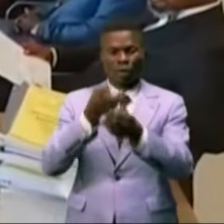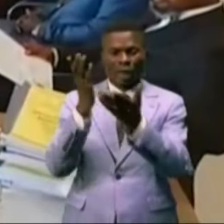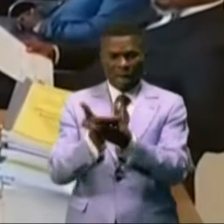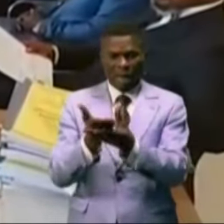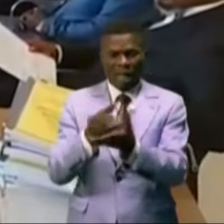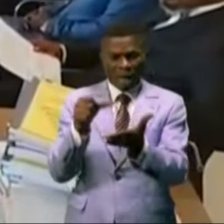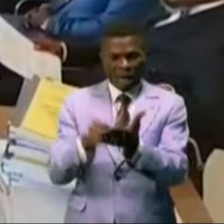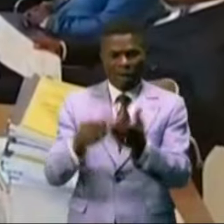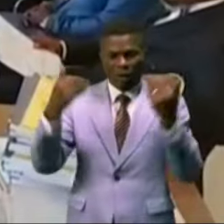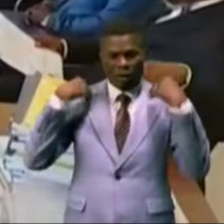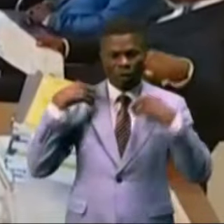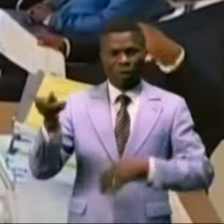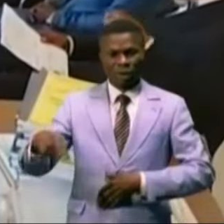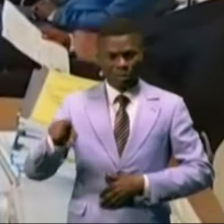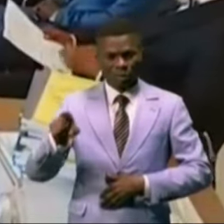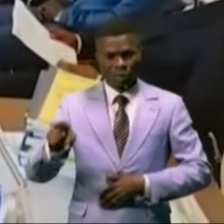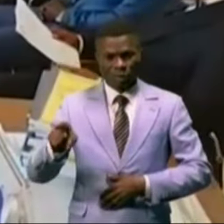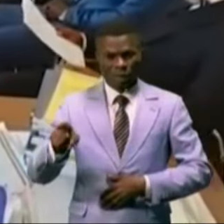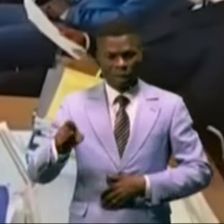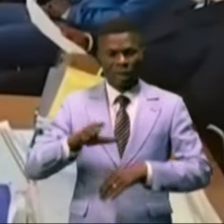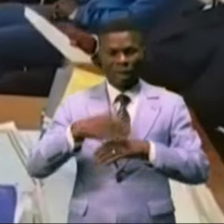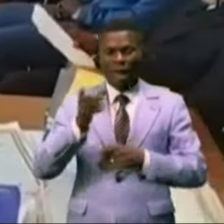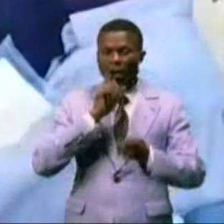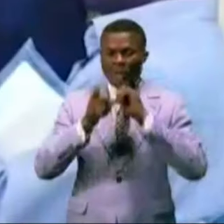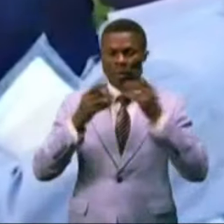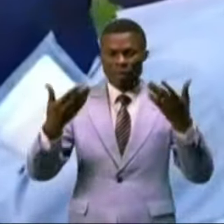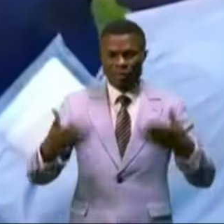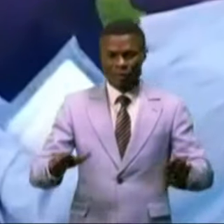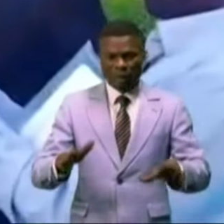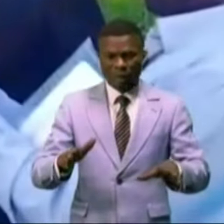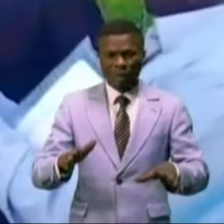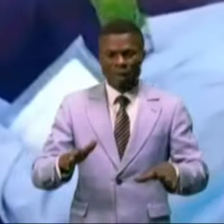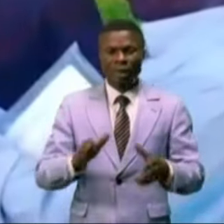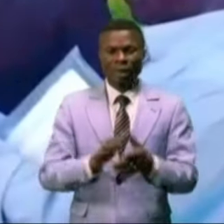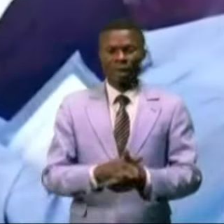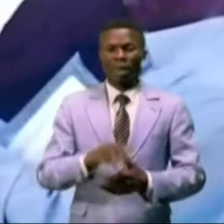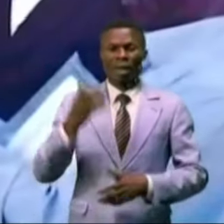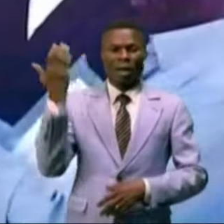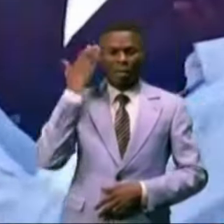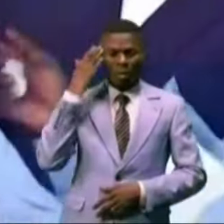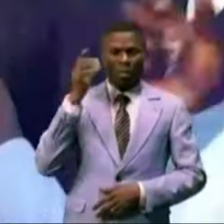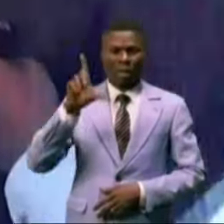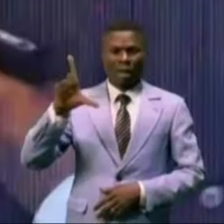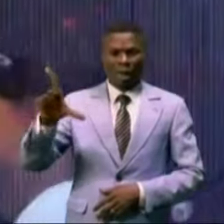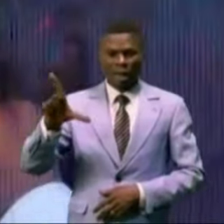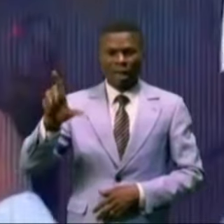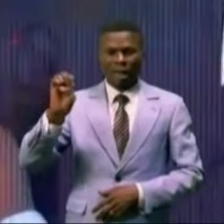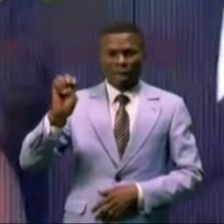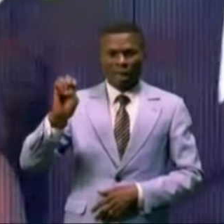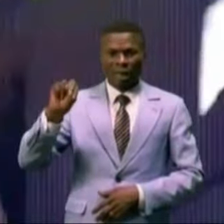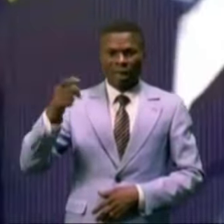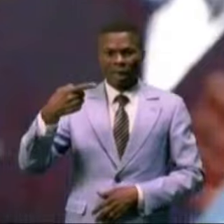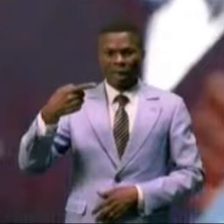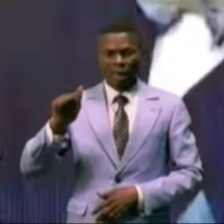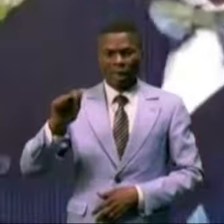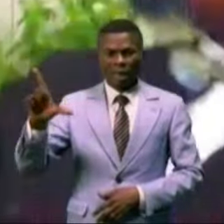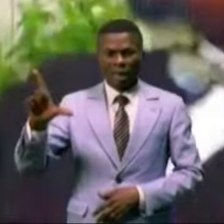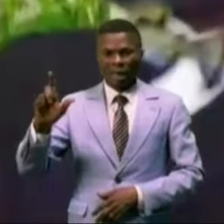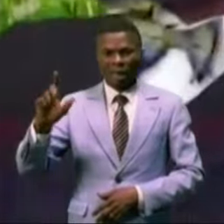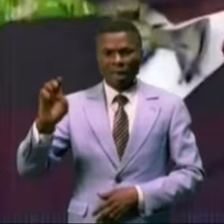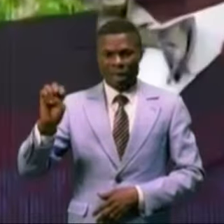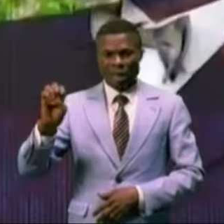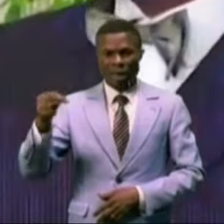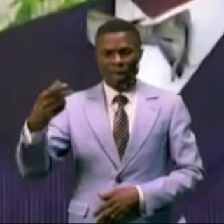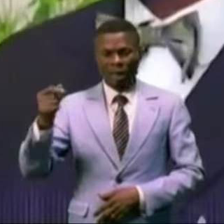aux autorités provinciales. Après les échanges, M. Londa Londa Pidouze et sa suite ont pris provisoirement